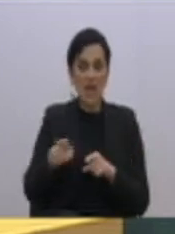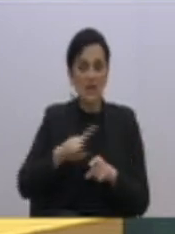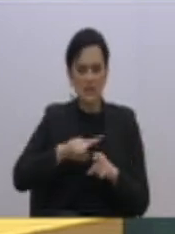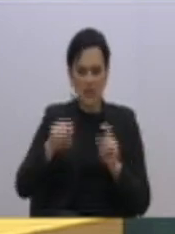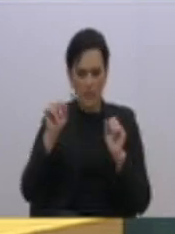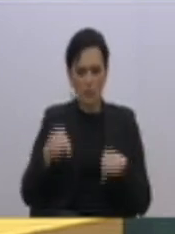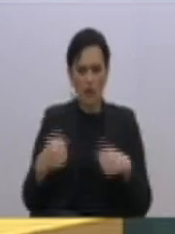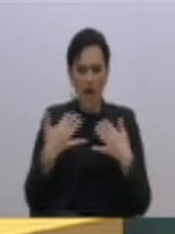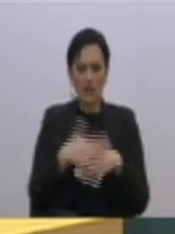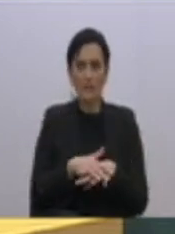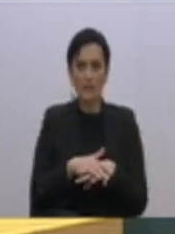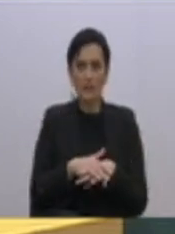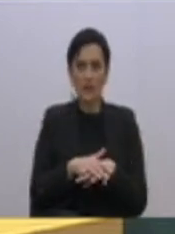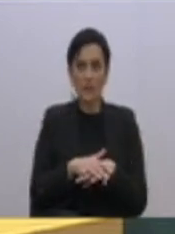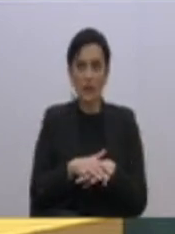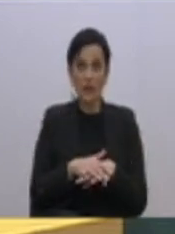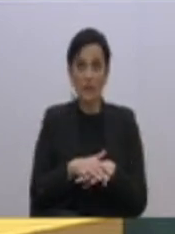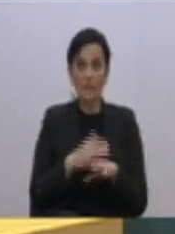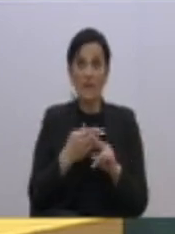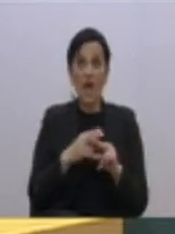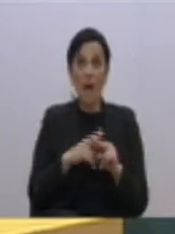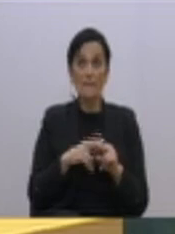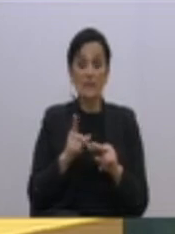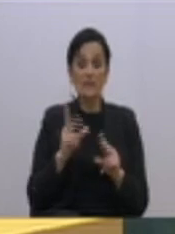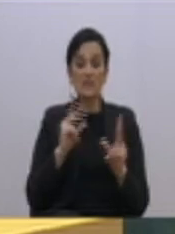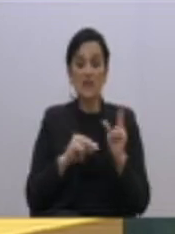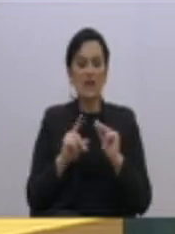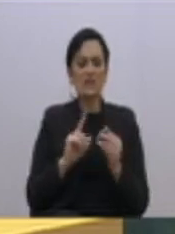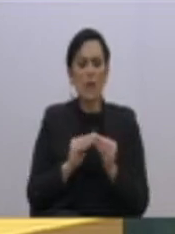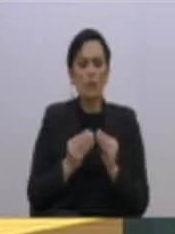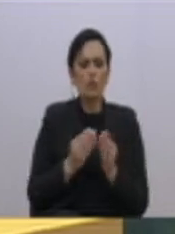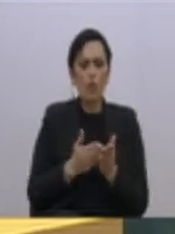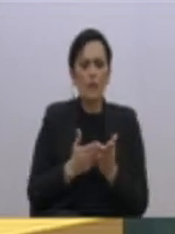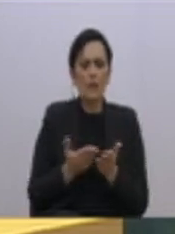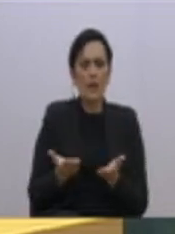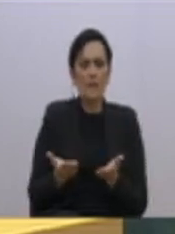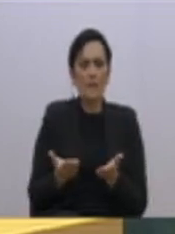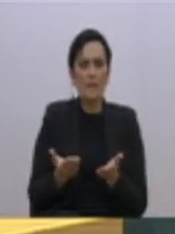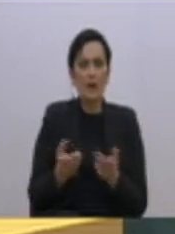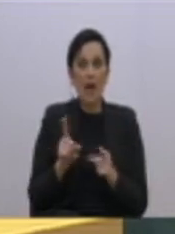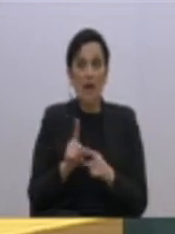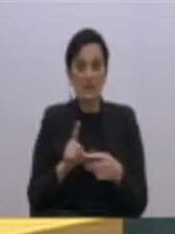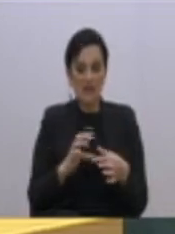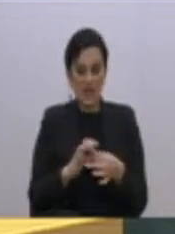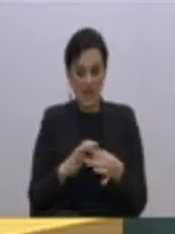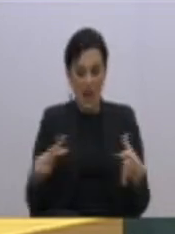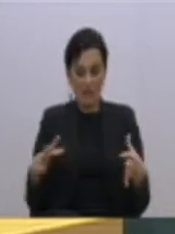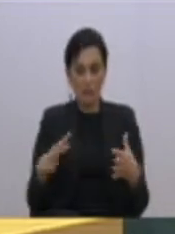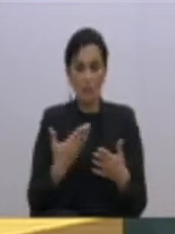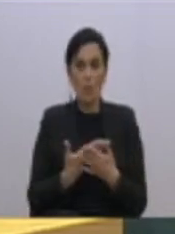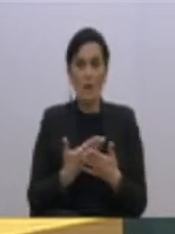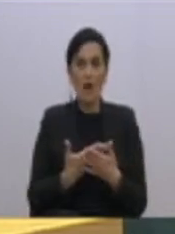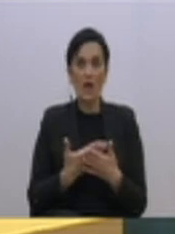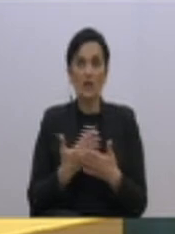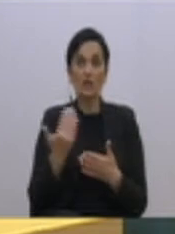შეუძლიათ ადაპტირება. ხო და ამის გათვალისწინება რა პრობლემაა? ანუ ესე რომ გავმიჯნოთ, იმიტომ რომ მაგალითად